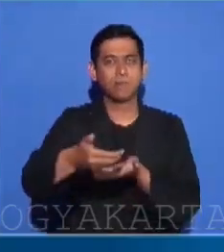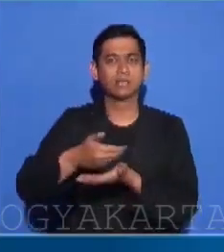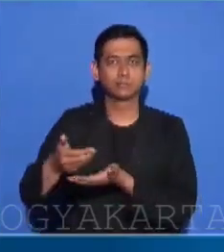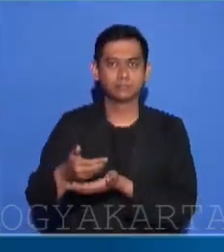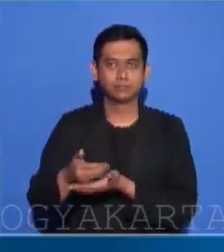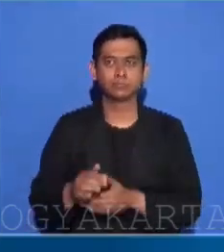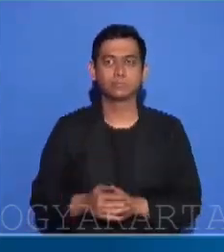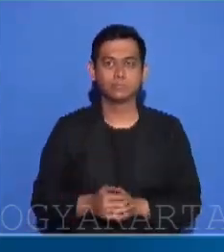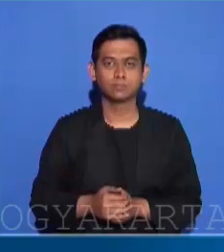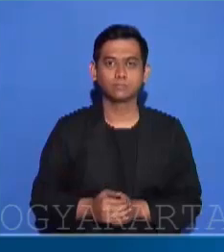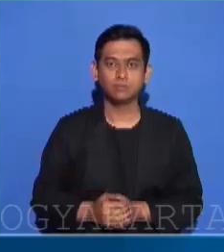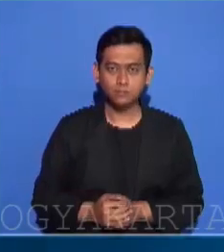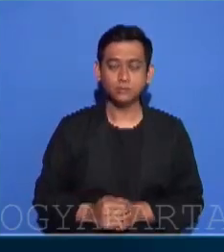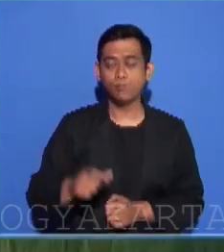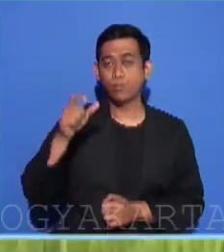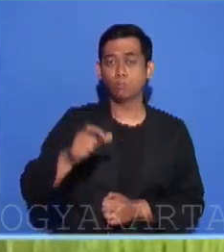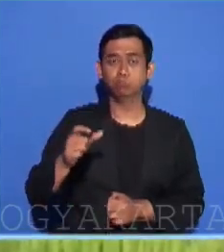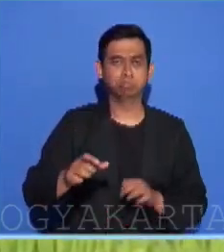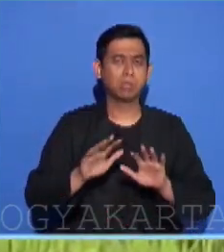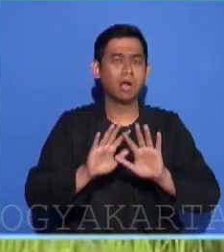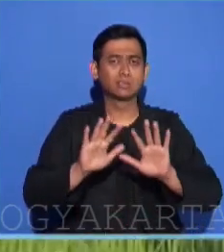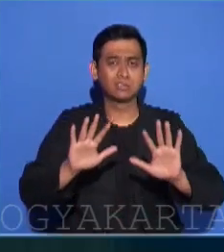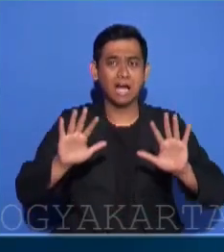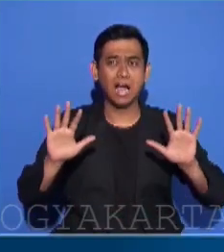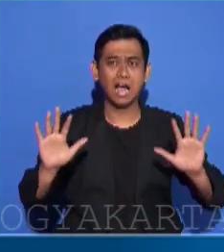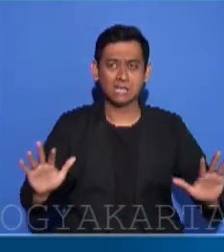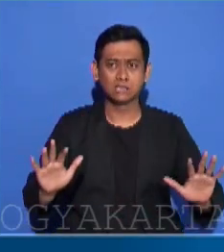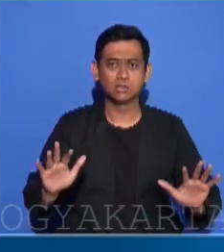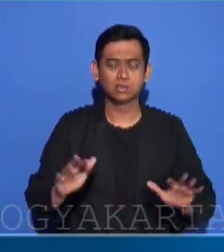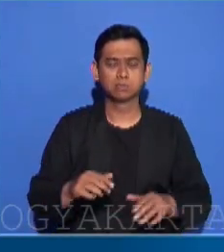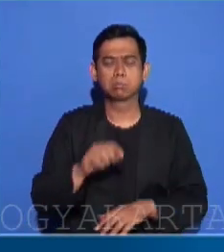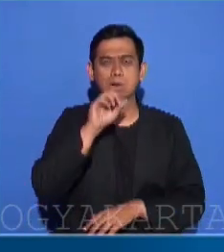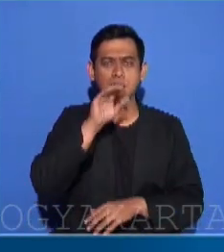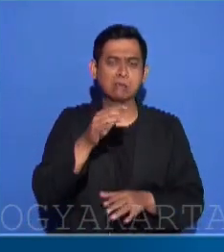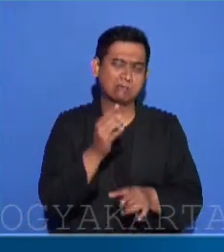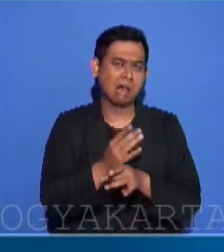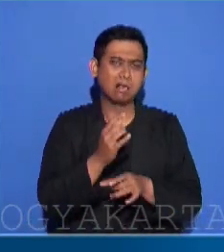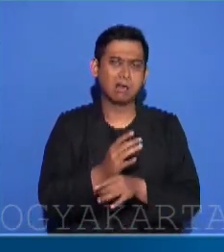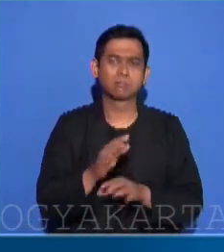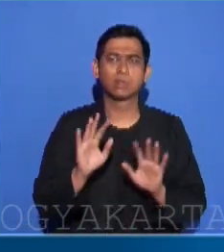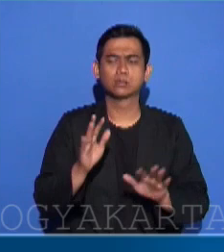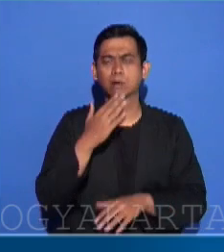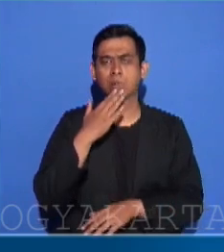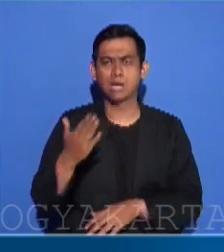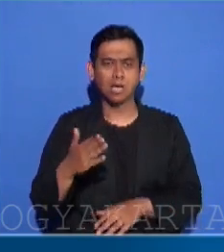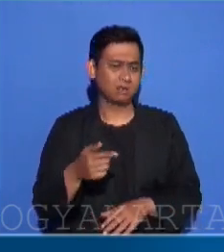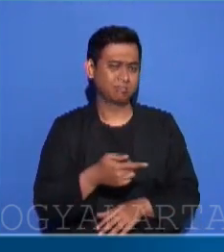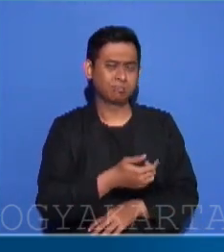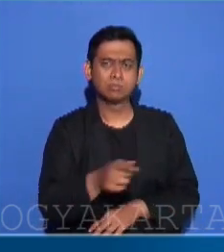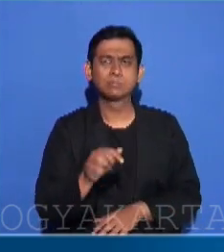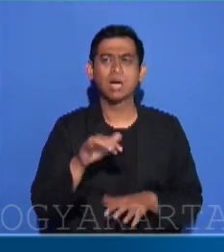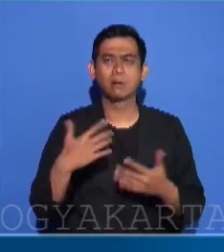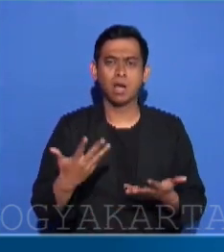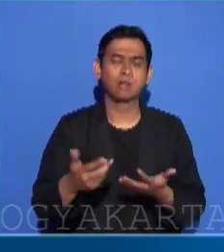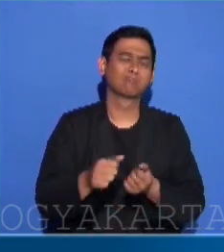teraliri air Niki gagal panen gagal panen Nggih enggh terus diapakan ini ya buat pakan ternak